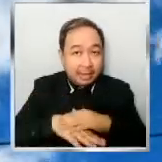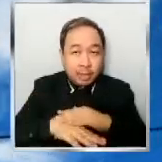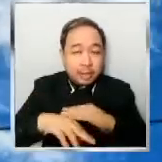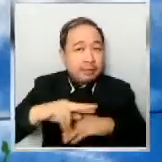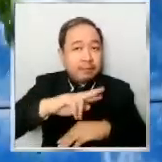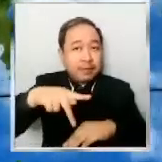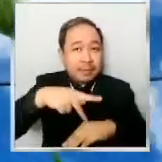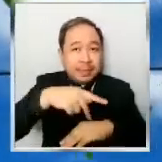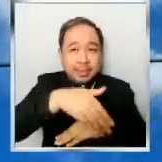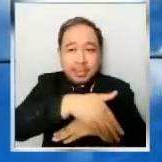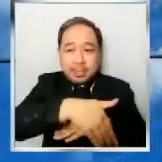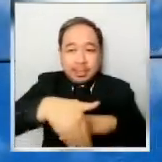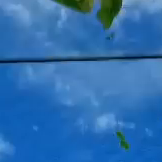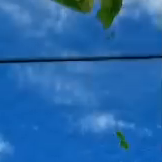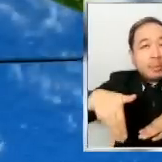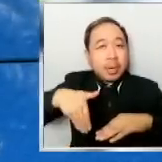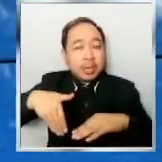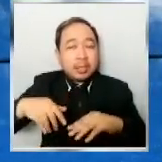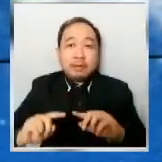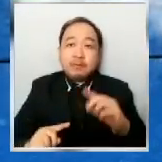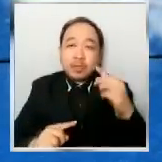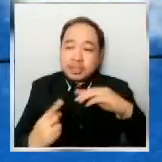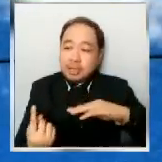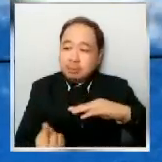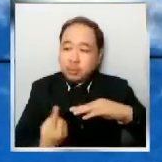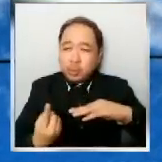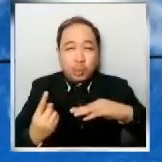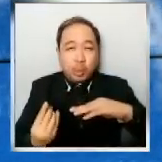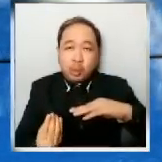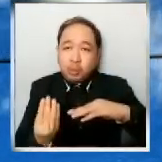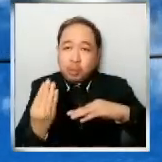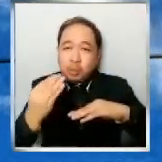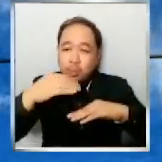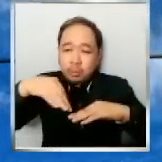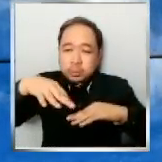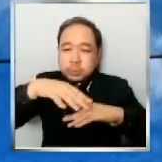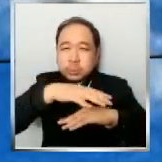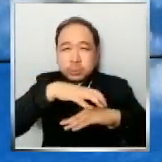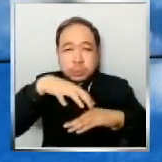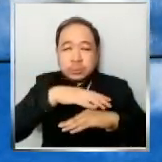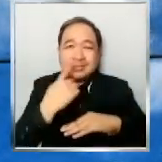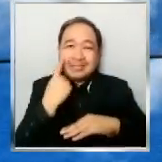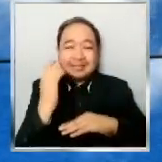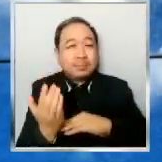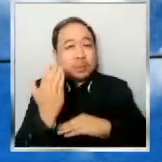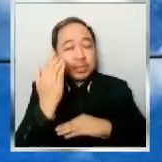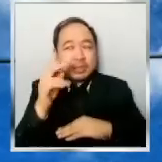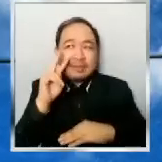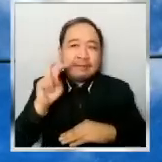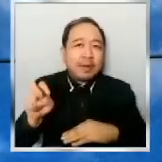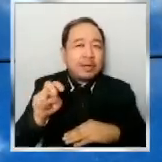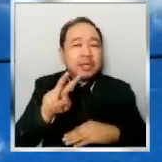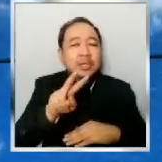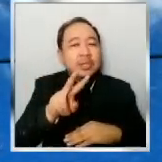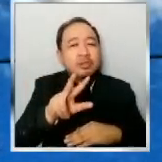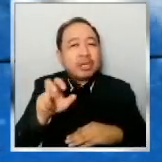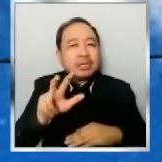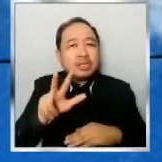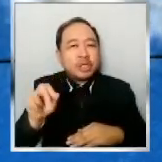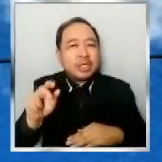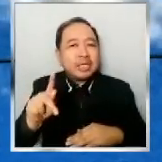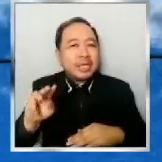low pressure area na nabuo kaninang madaling araw at huling namataan 330 kilometers west of Puerto Princesa